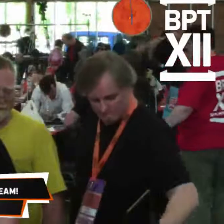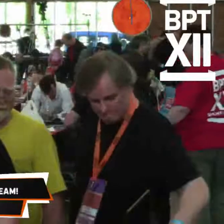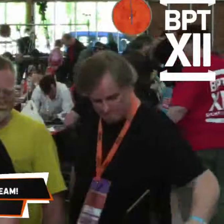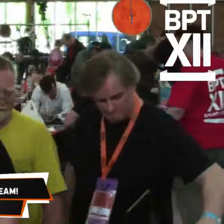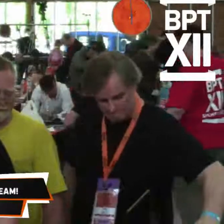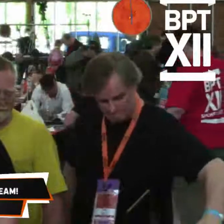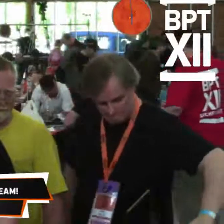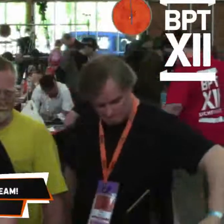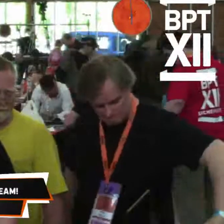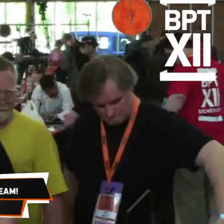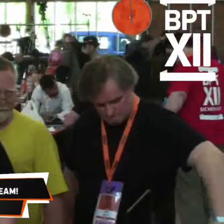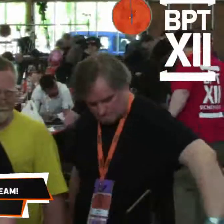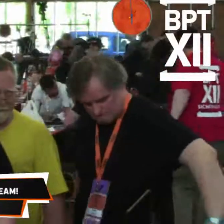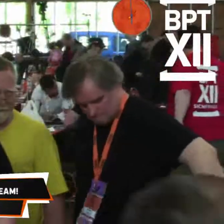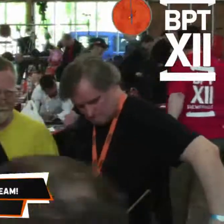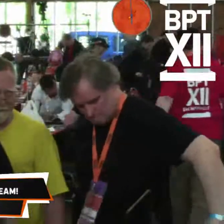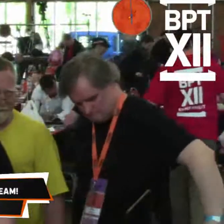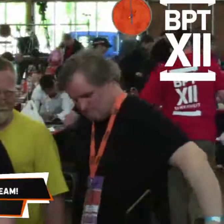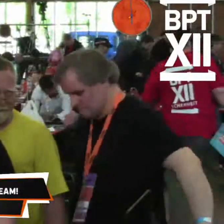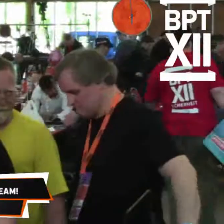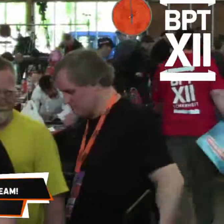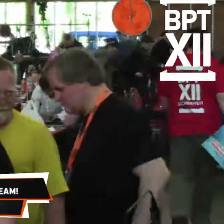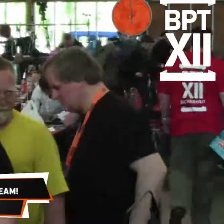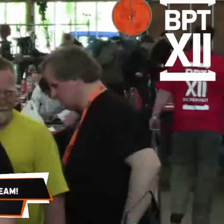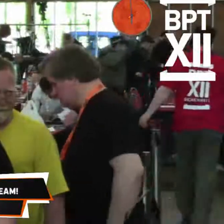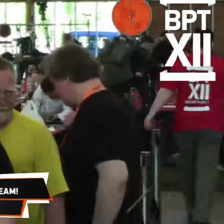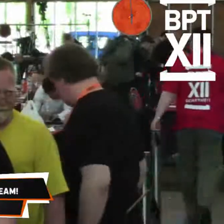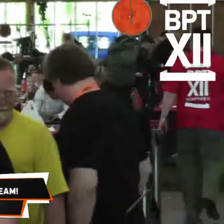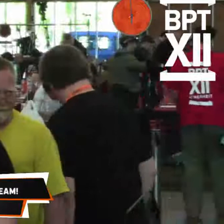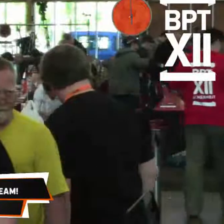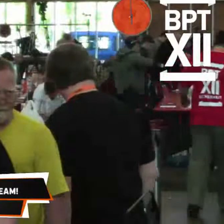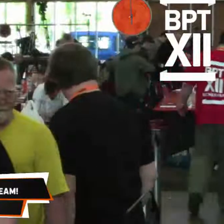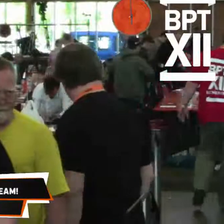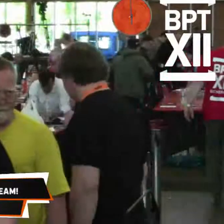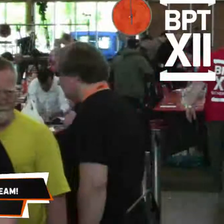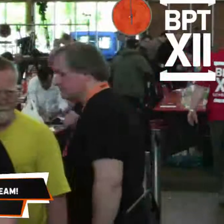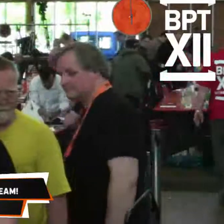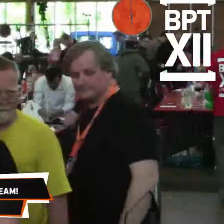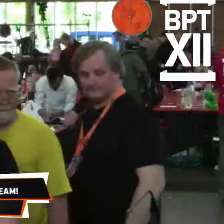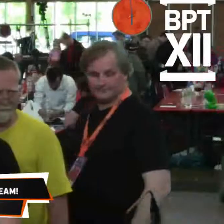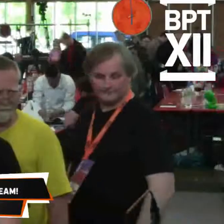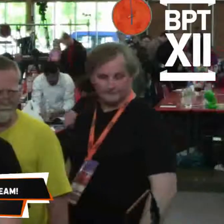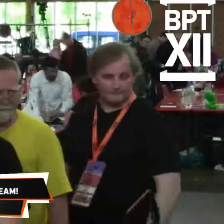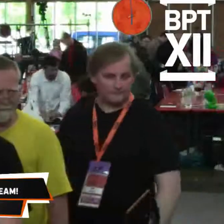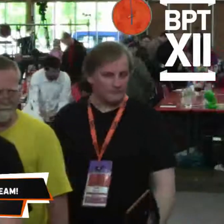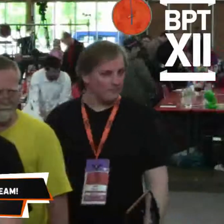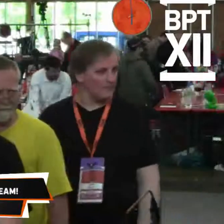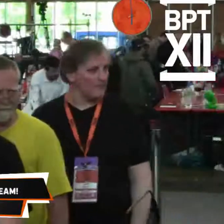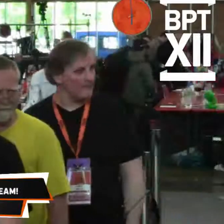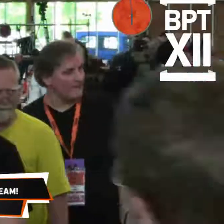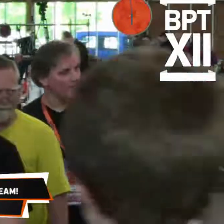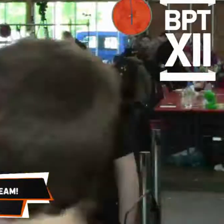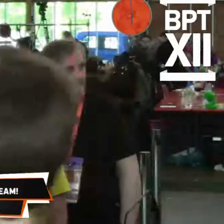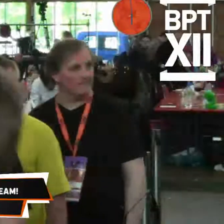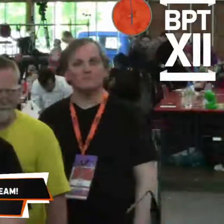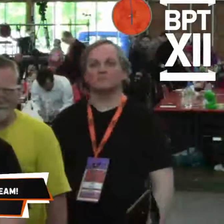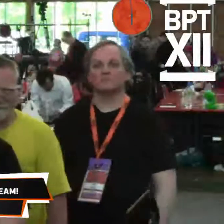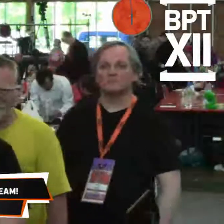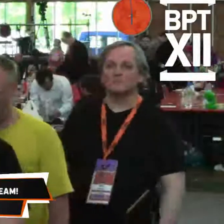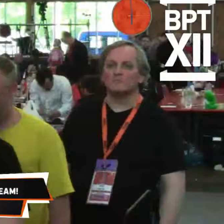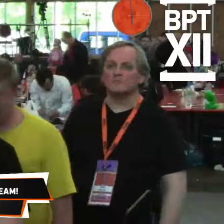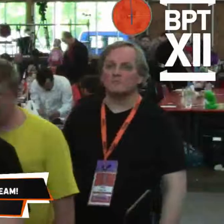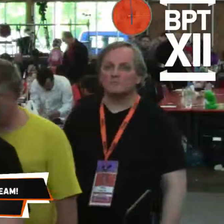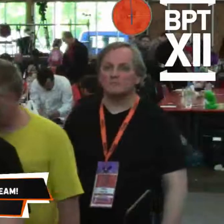sehr schön gelaufen und wir freuen uns auch über alles Lob die Rezepte werdet ihr in Kürze bei uns auf der Webseite finden und wenn ihr euch mal